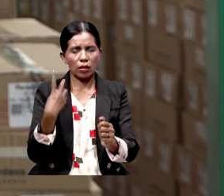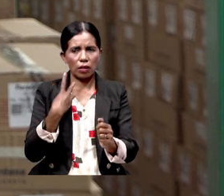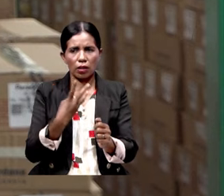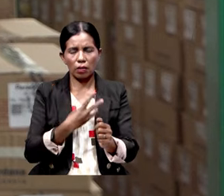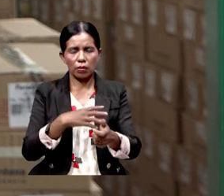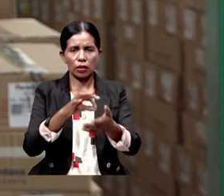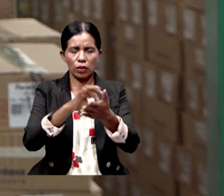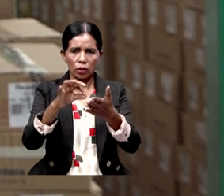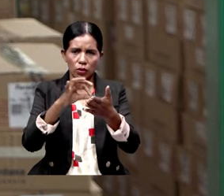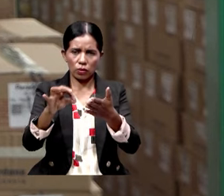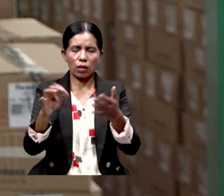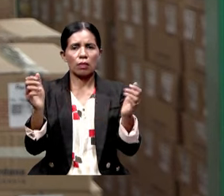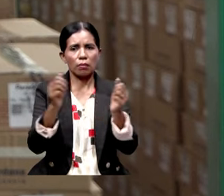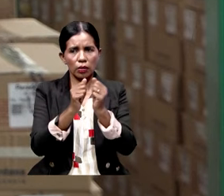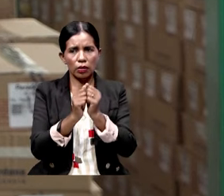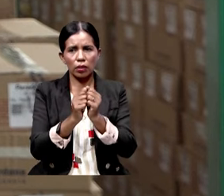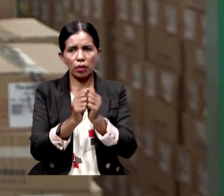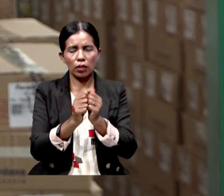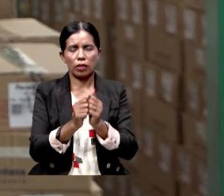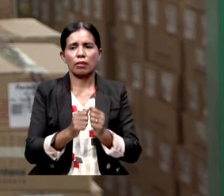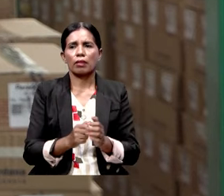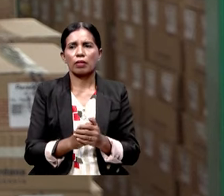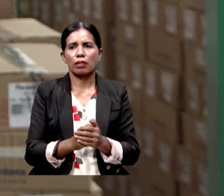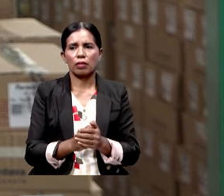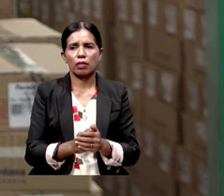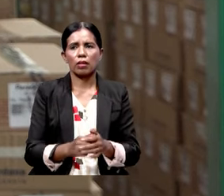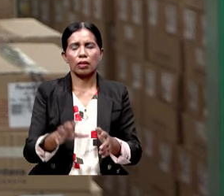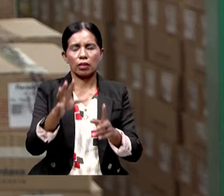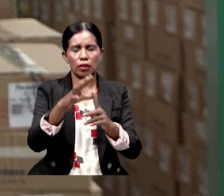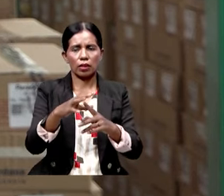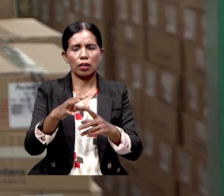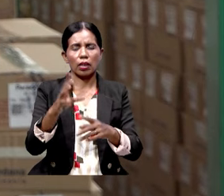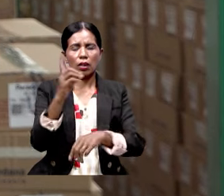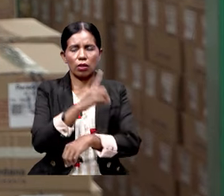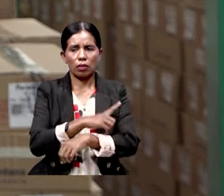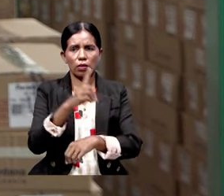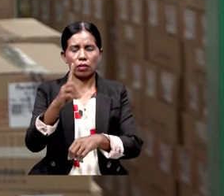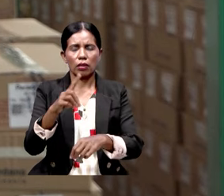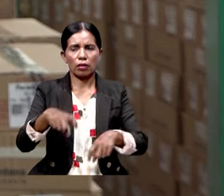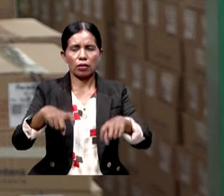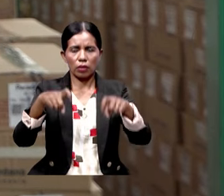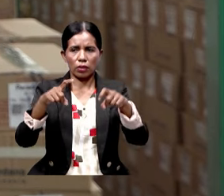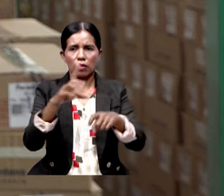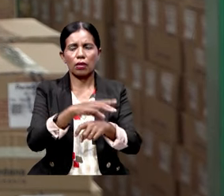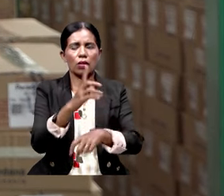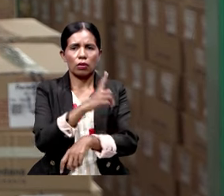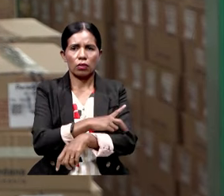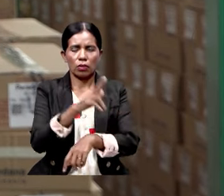sura kasaran ini ya 9 hari. Tapi kada kontainer dah, lorong tolu.